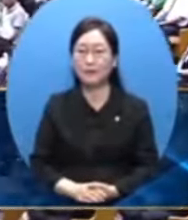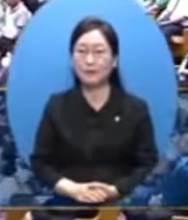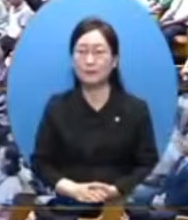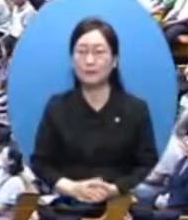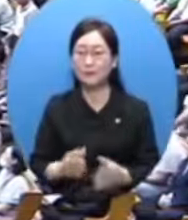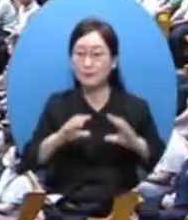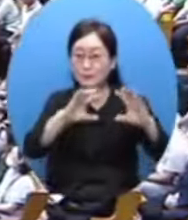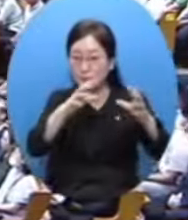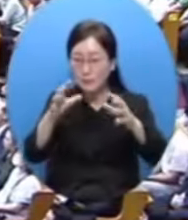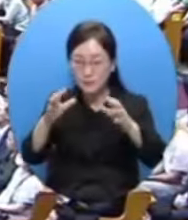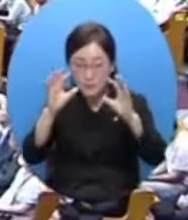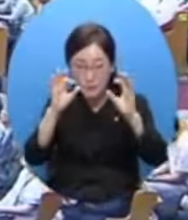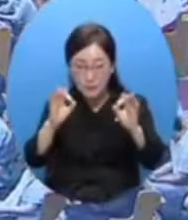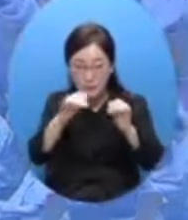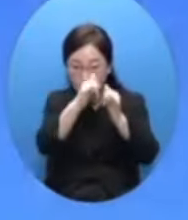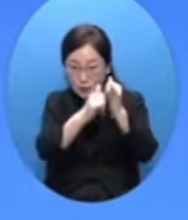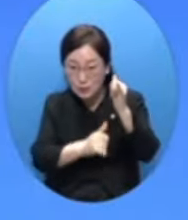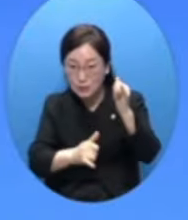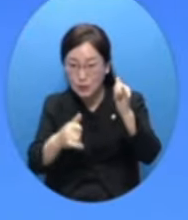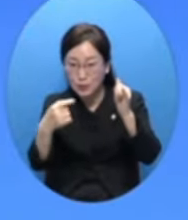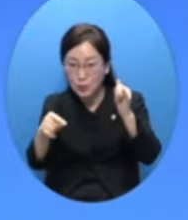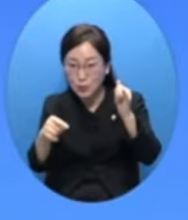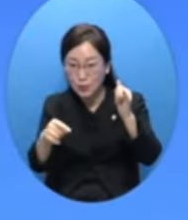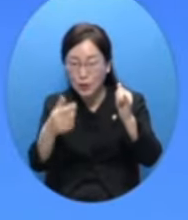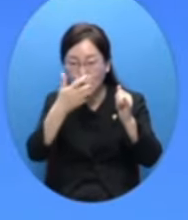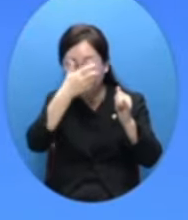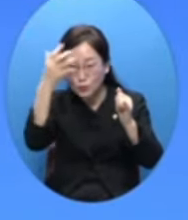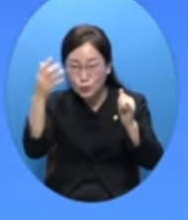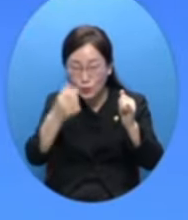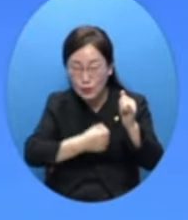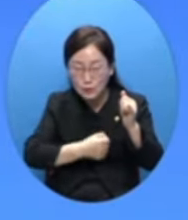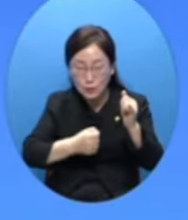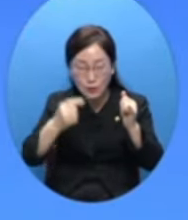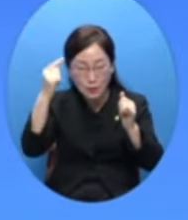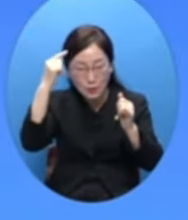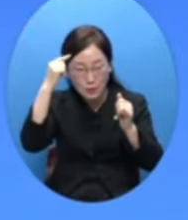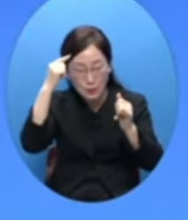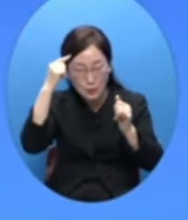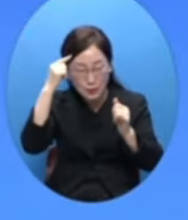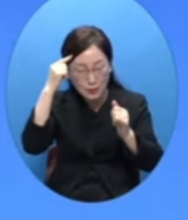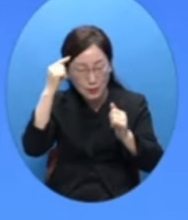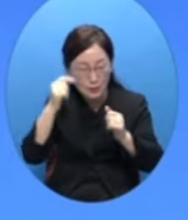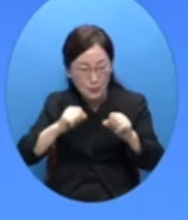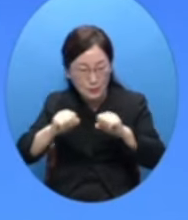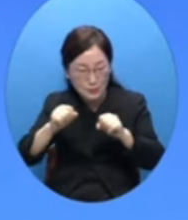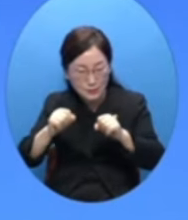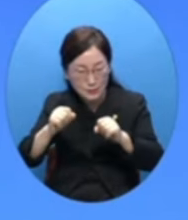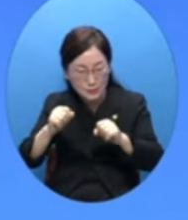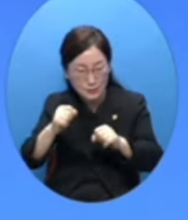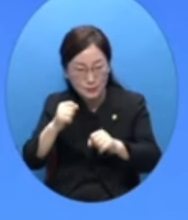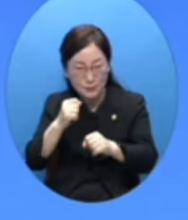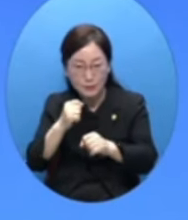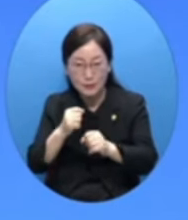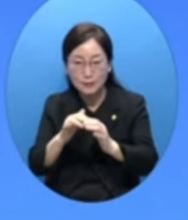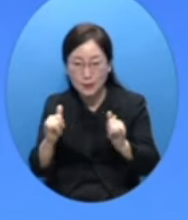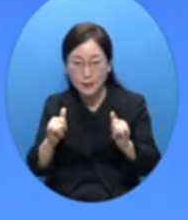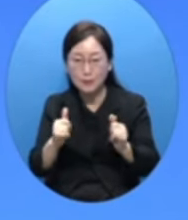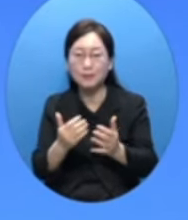세계 역사는 꿈꾸는 사람들, 창조적 소수에 의해서 발전되어져 왔습니다.